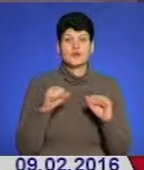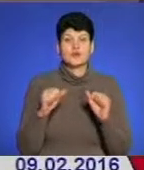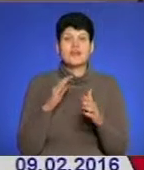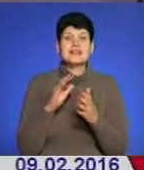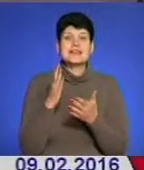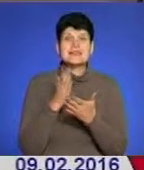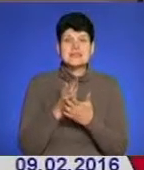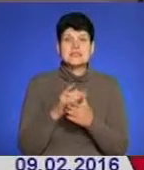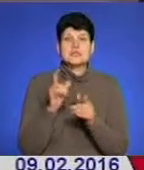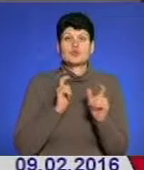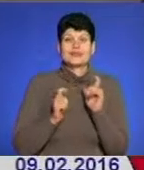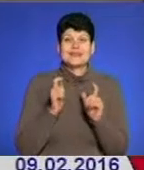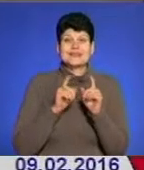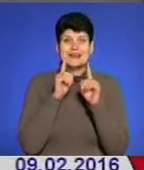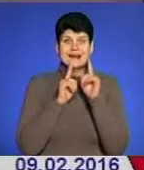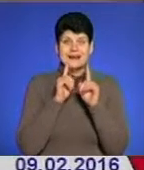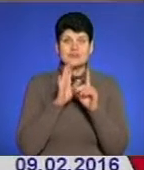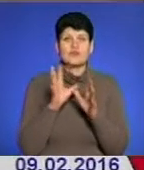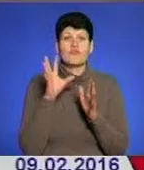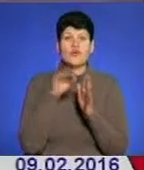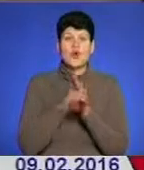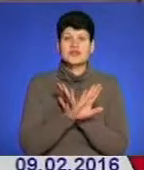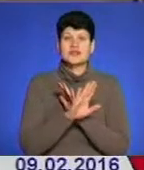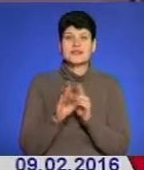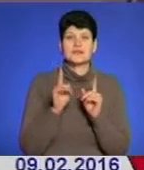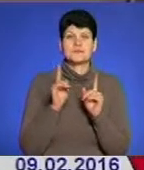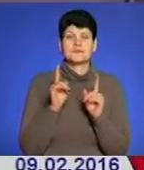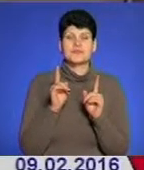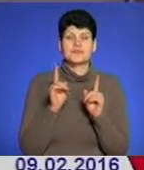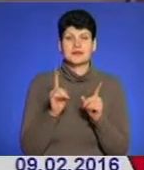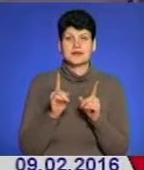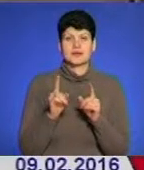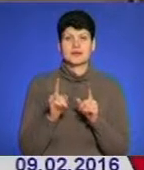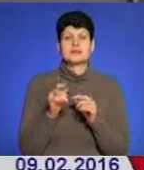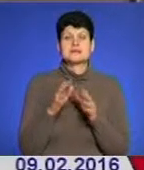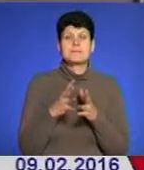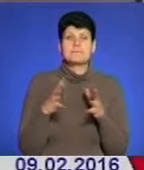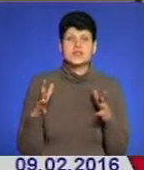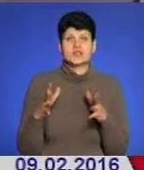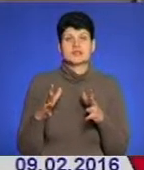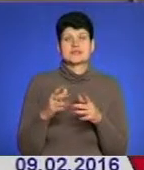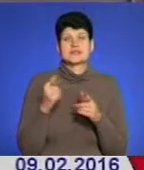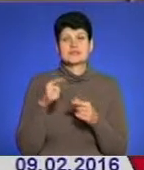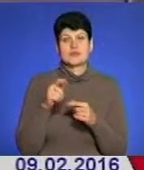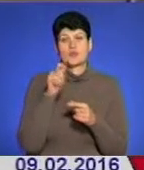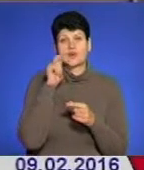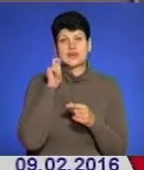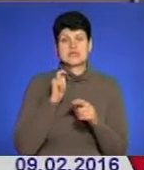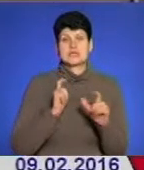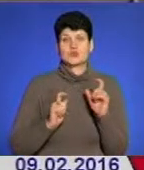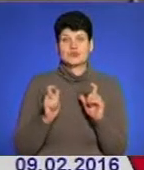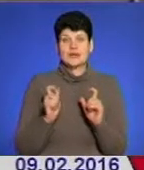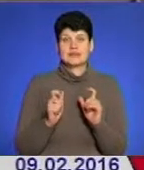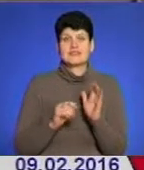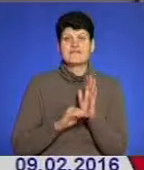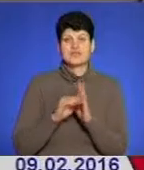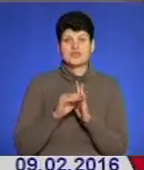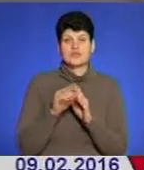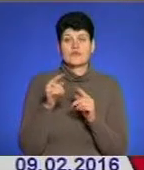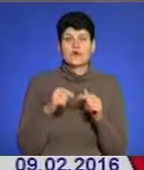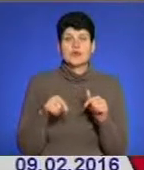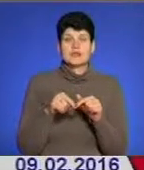в яку входять не лише іноземні студенти, звісно, там лише частка іноземних, більшість – це українські студенти з різних факультетів. От вони є вищим органом щодо